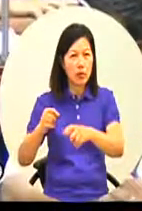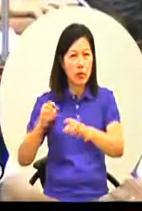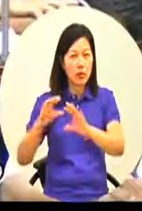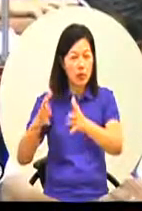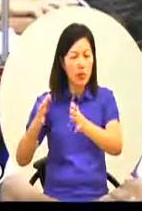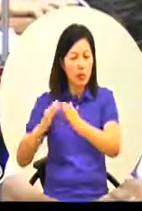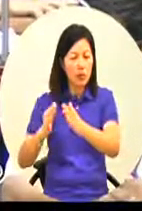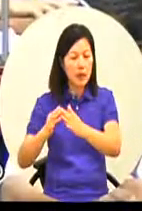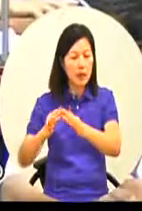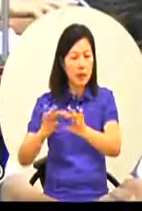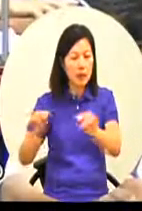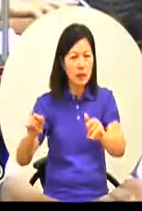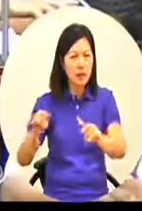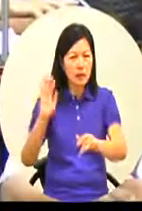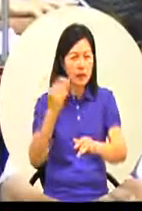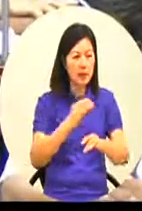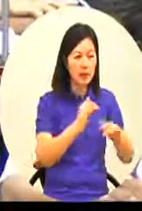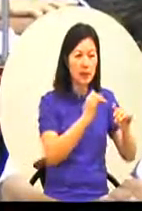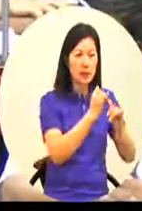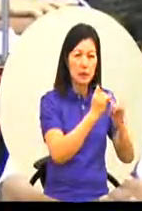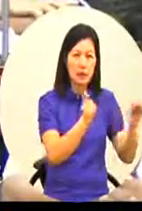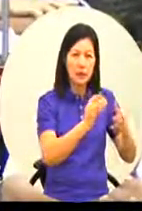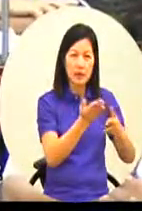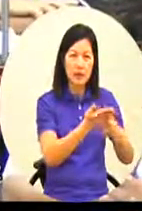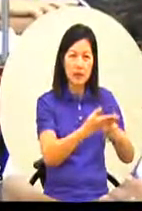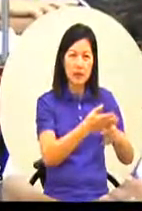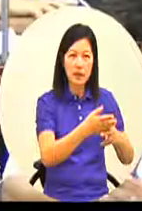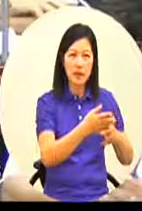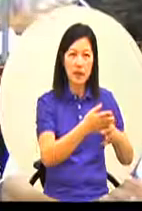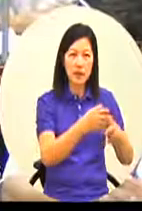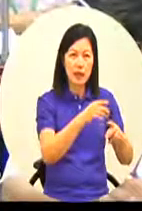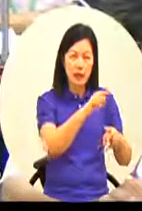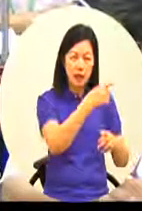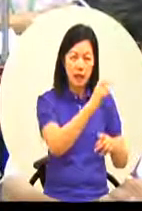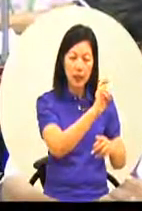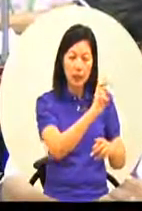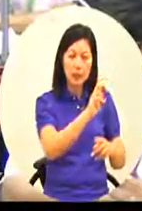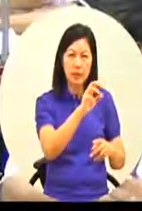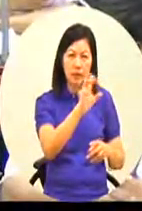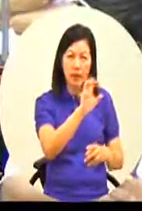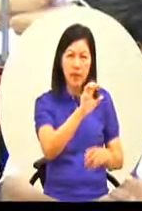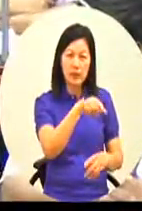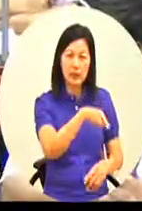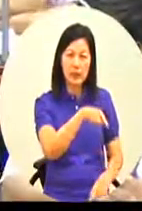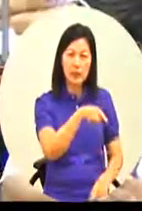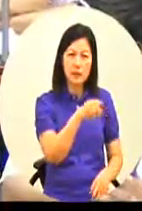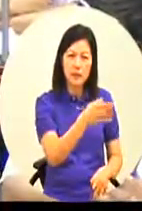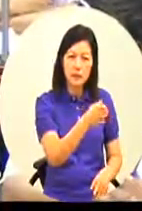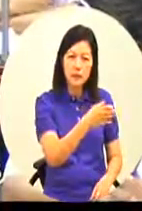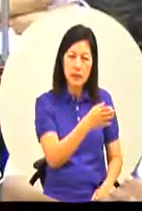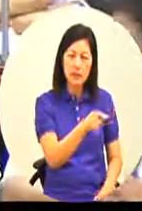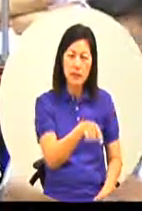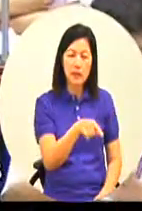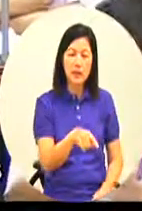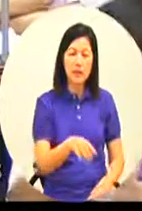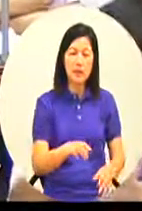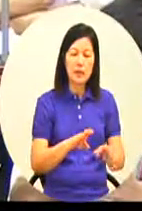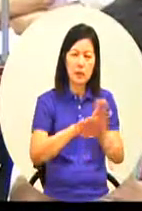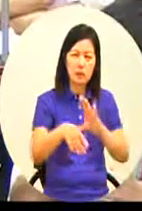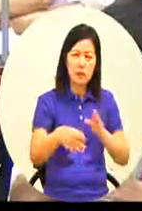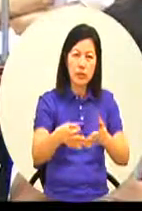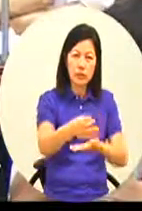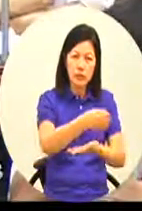地价，啊！但是民间呢，你会当申报120跟80之间，啊！你若无申报，就是用八十来作为课征地价税